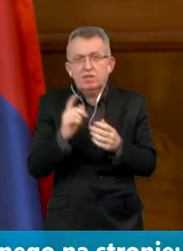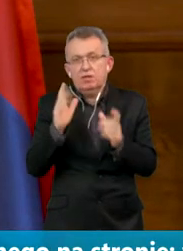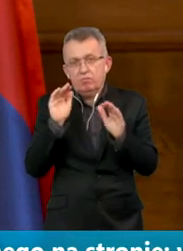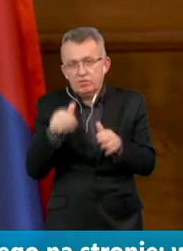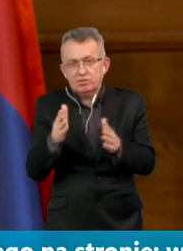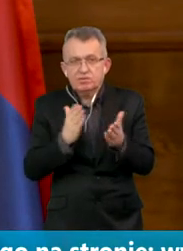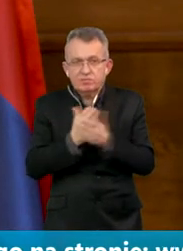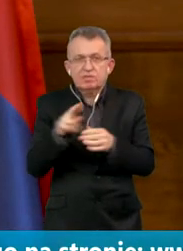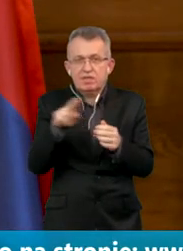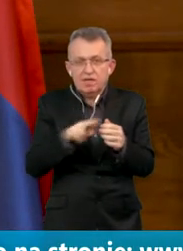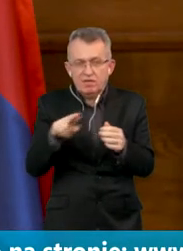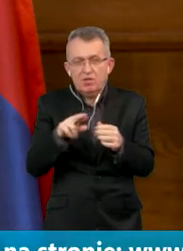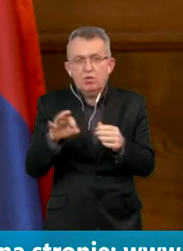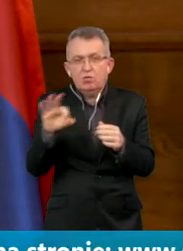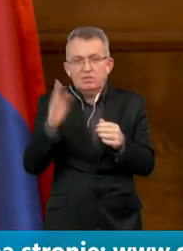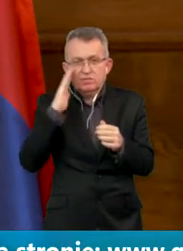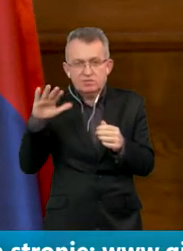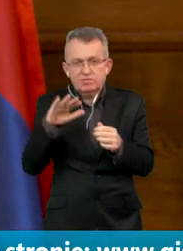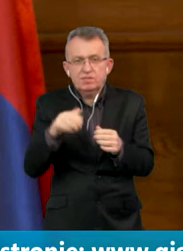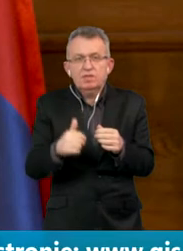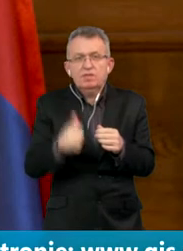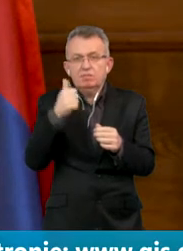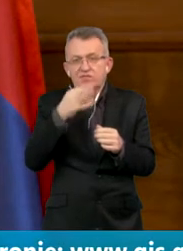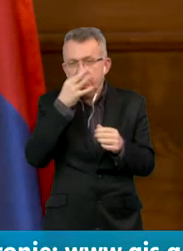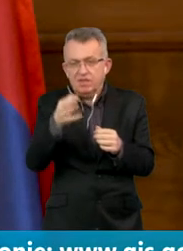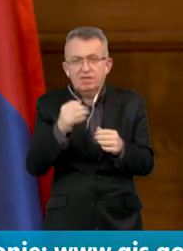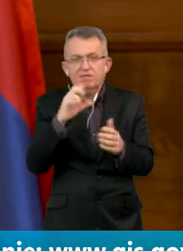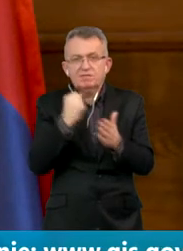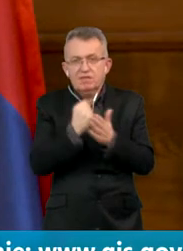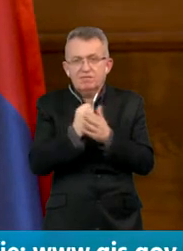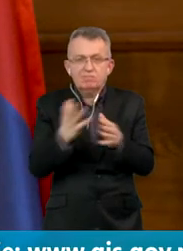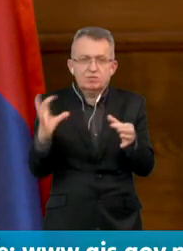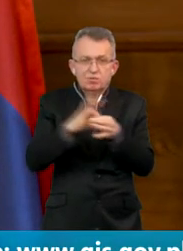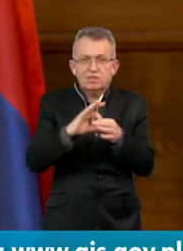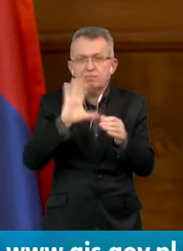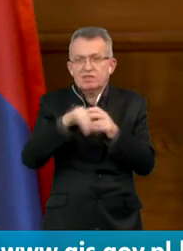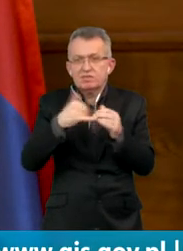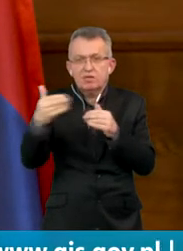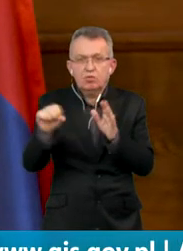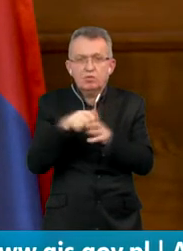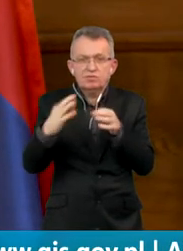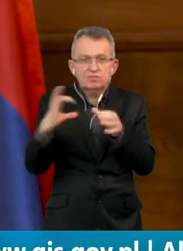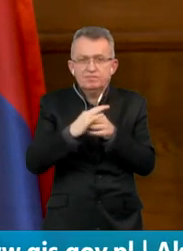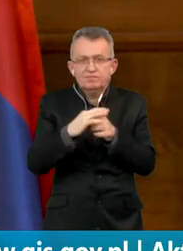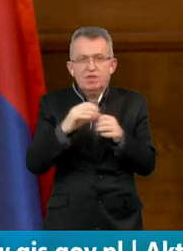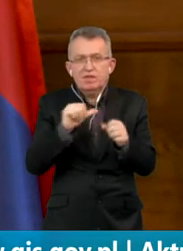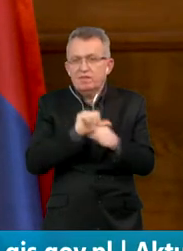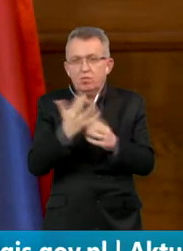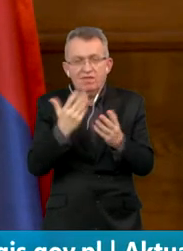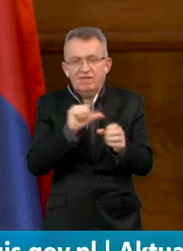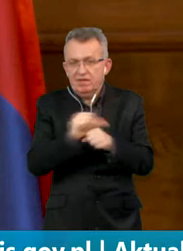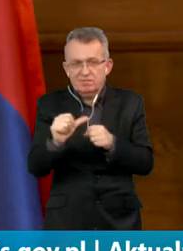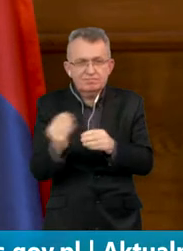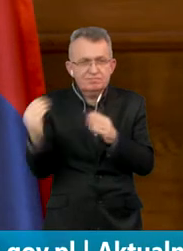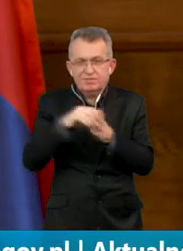przez Radę Osiedla. Co do pierwszego Pańskiego pytania dotyczącego przyłączenia gmin ościennych, no to chcę powiedzieć, że nie jest to takie proste i